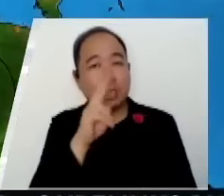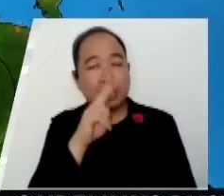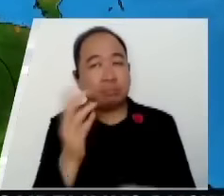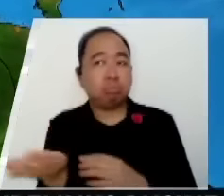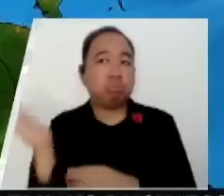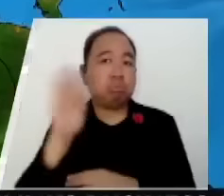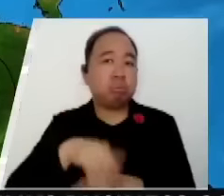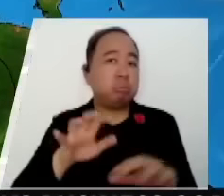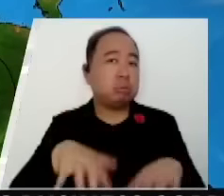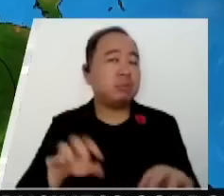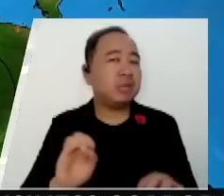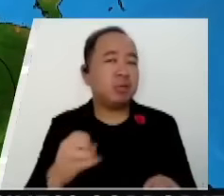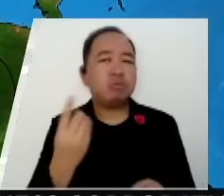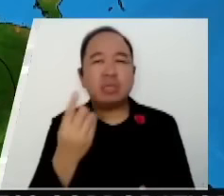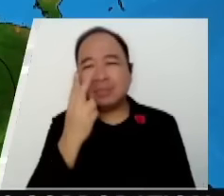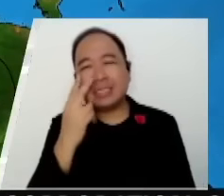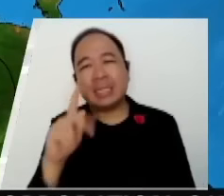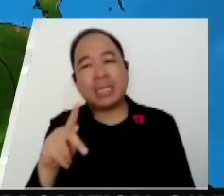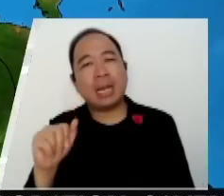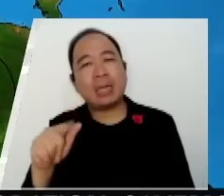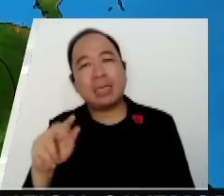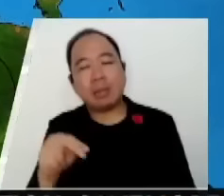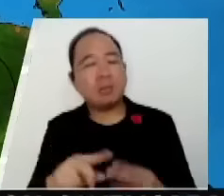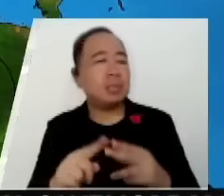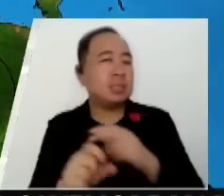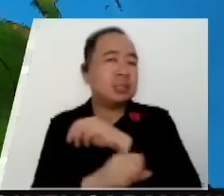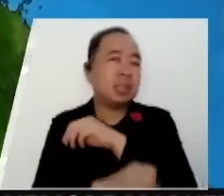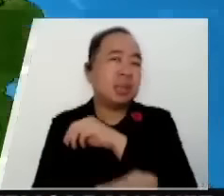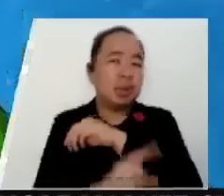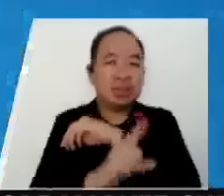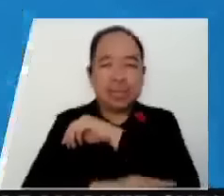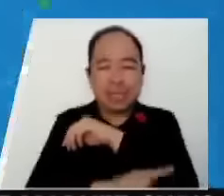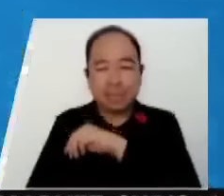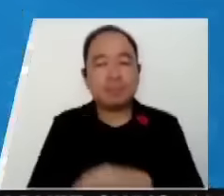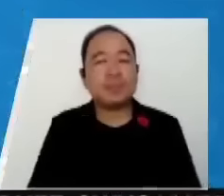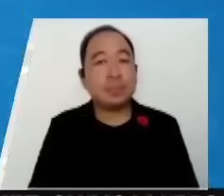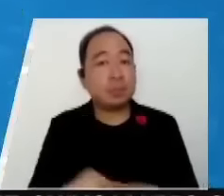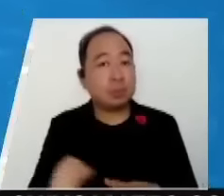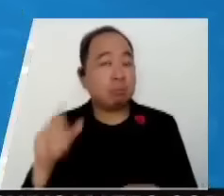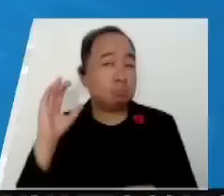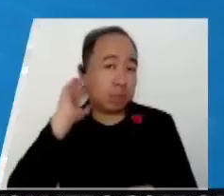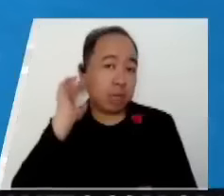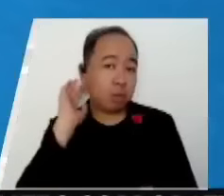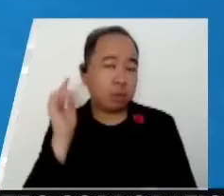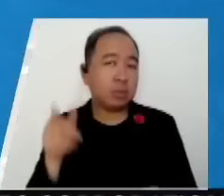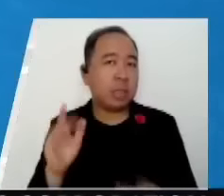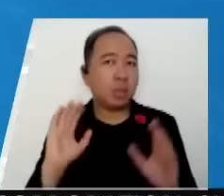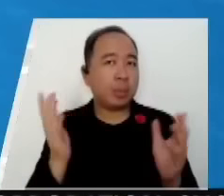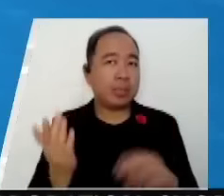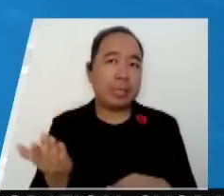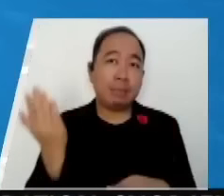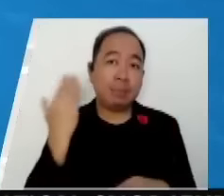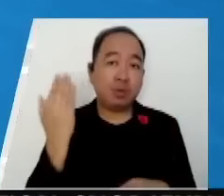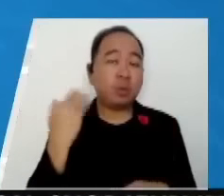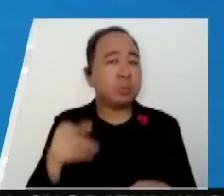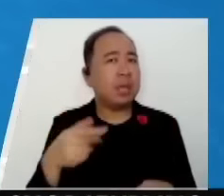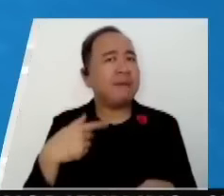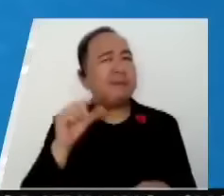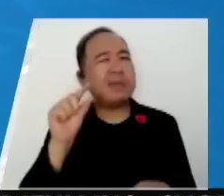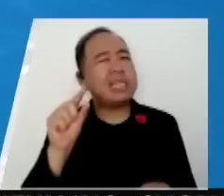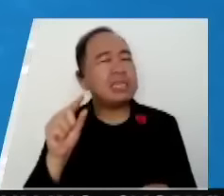bahagi lang ng Aklan, Samar at Leyte provinces. Sa mga kapuso natin sa Mindanao, kumpara noong nakaraang araw, mababawasan na ang malawakan